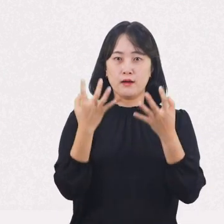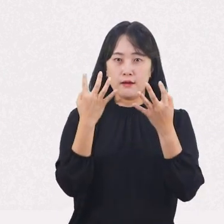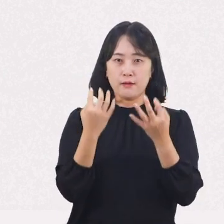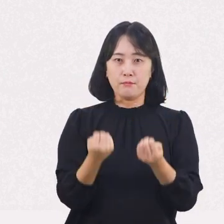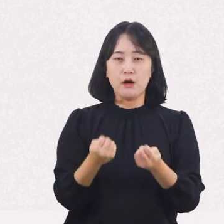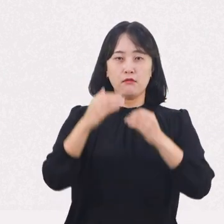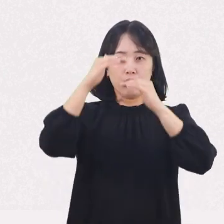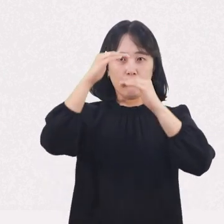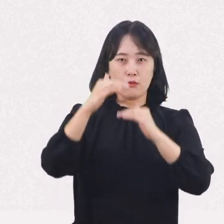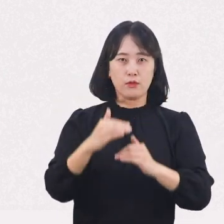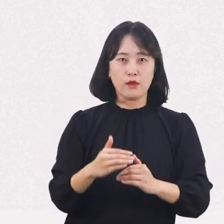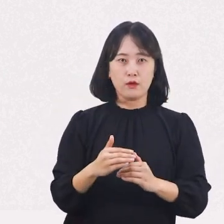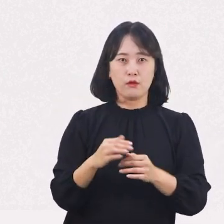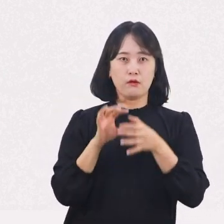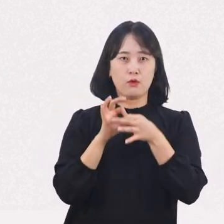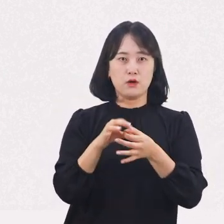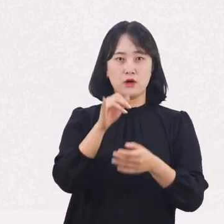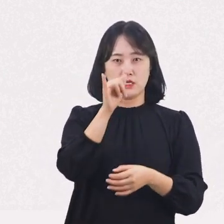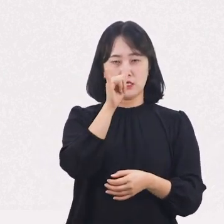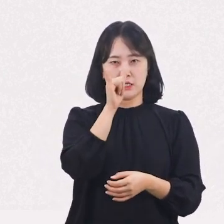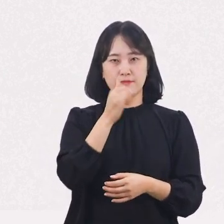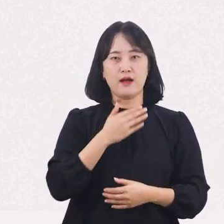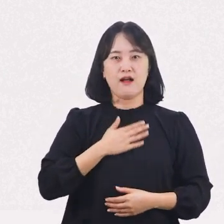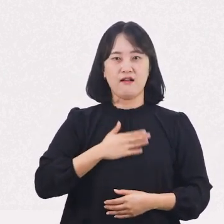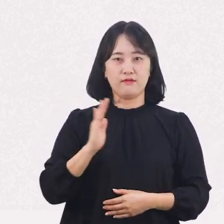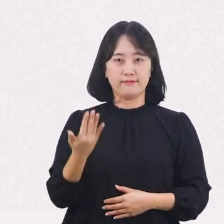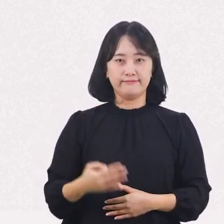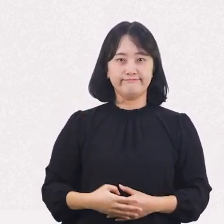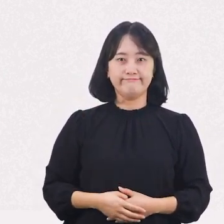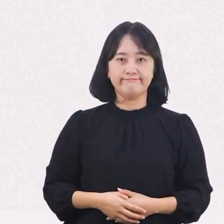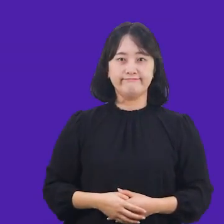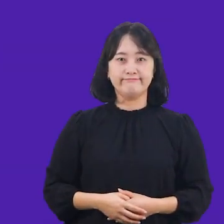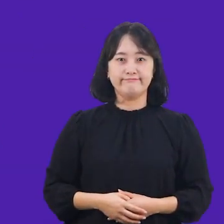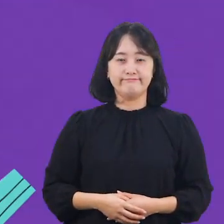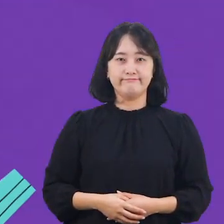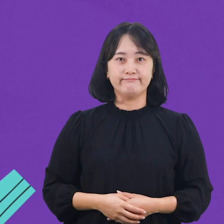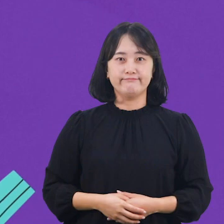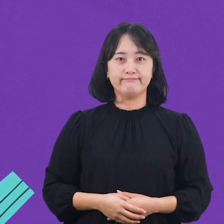요소들이 세계시민교육과 관련이 있음을 알 수 있습니다.